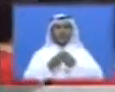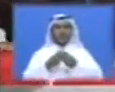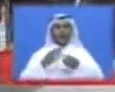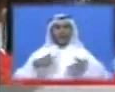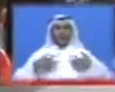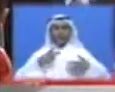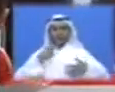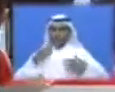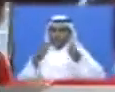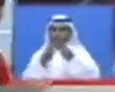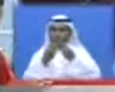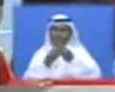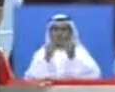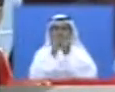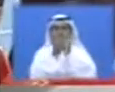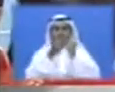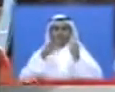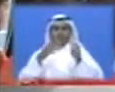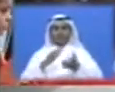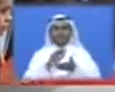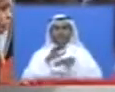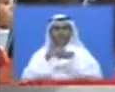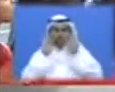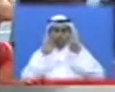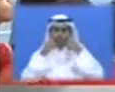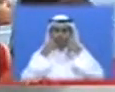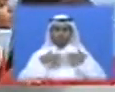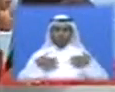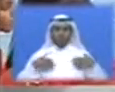نالت استحسانا كبيرا من الجماهير.